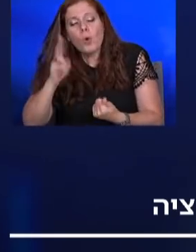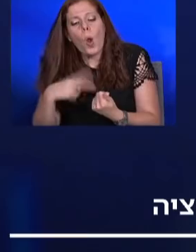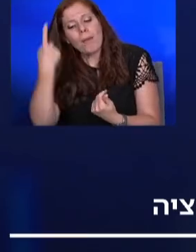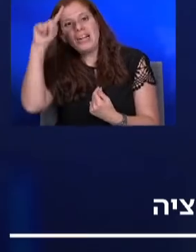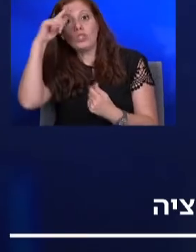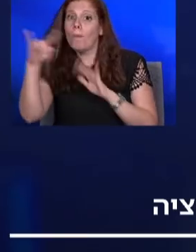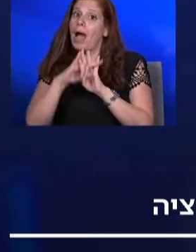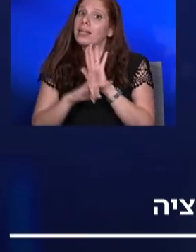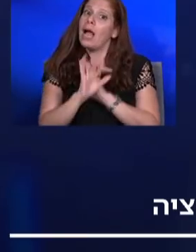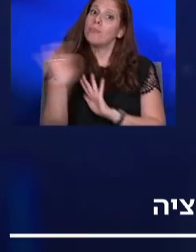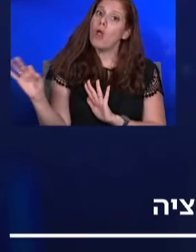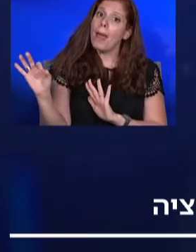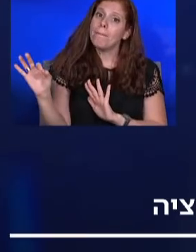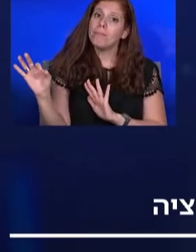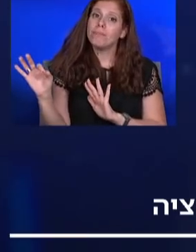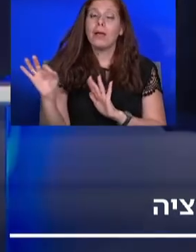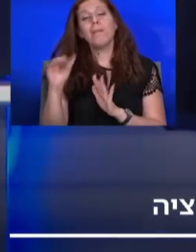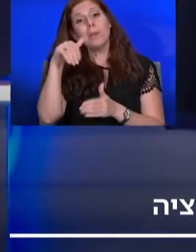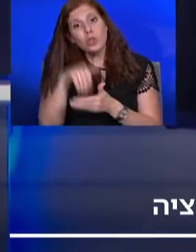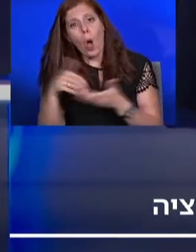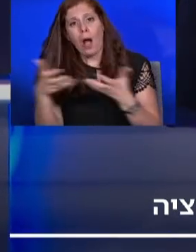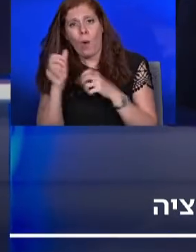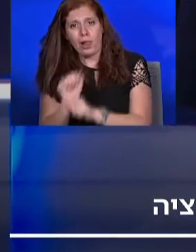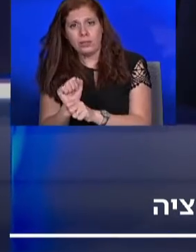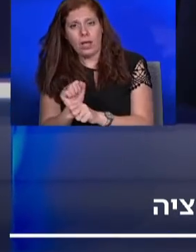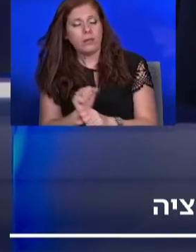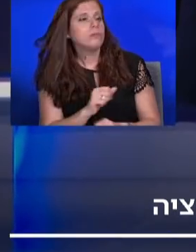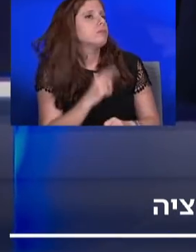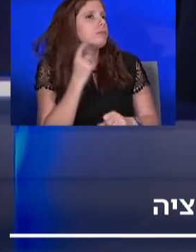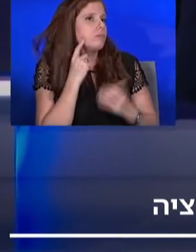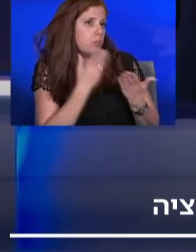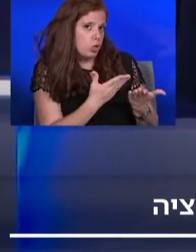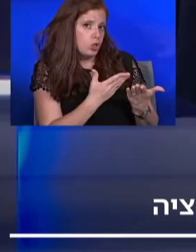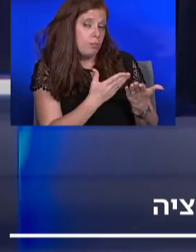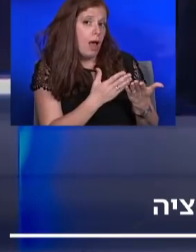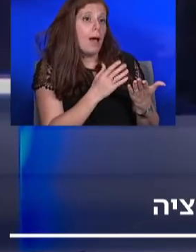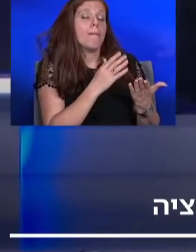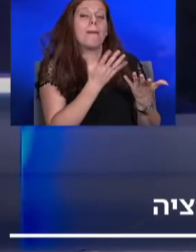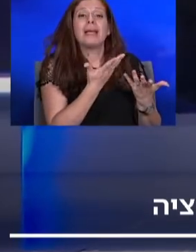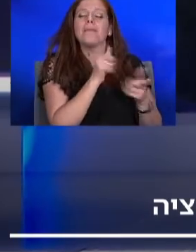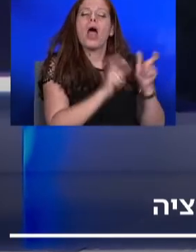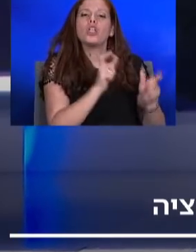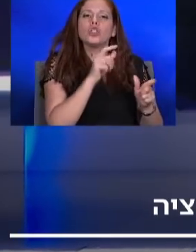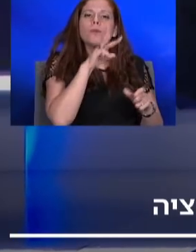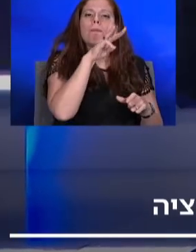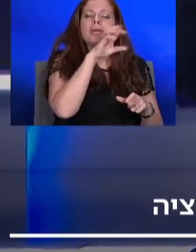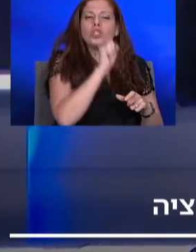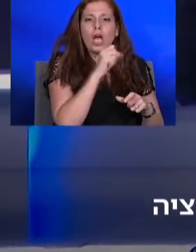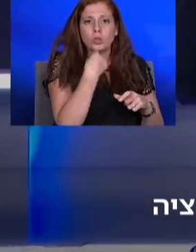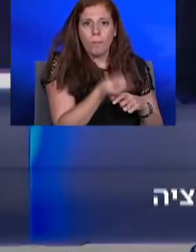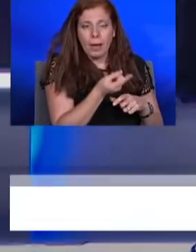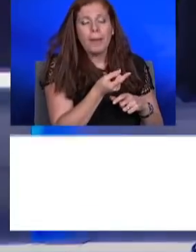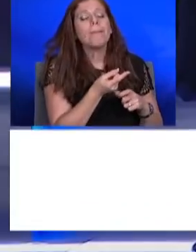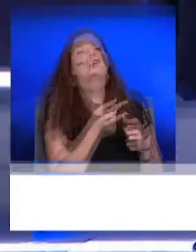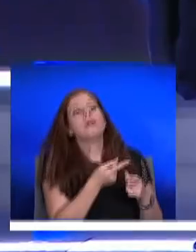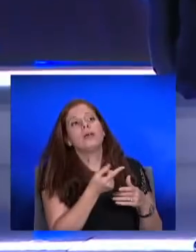והטרלות משלהם בתוך הקואליציה. אז בואו נשמע כמה קולות באמת משס, את קולו של חבר הכנסת אוריאל בוסו לסיום. יאיר רטינגר, תודה רבה,